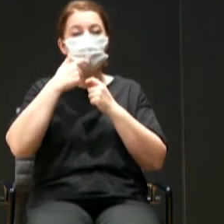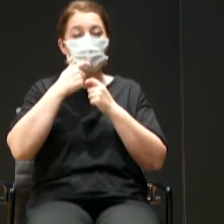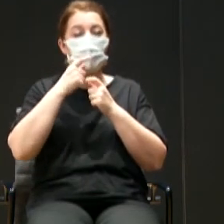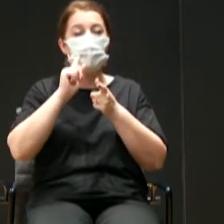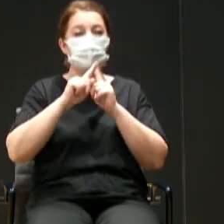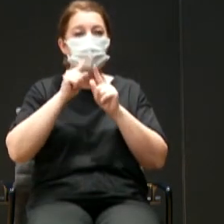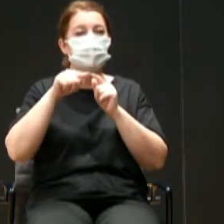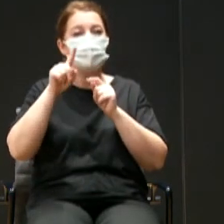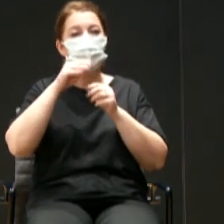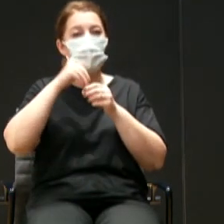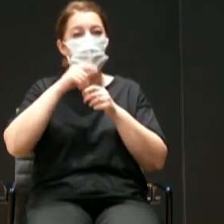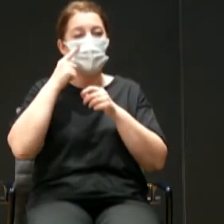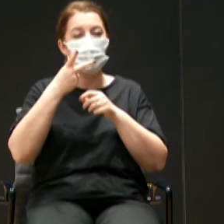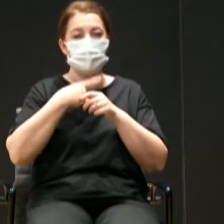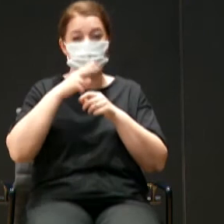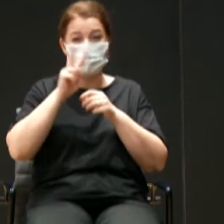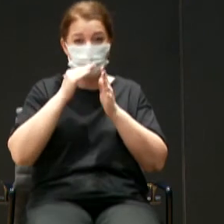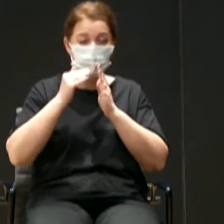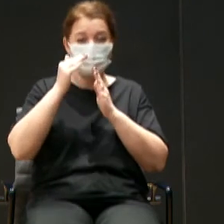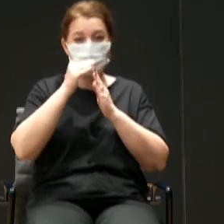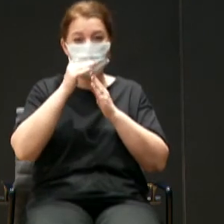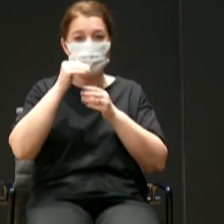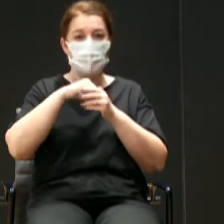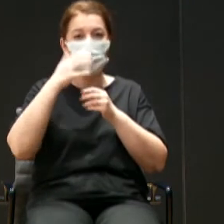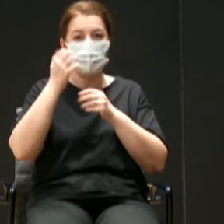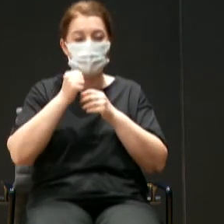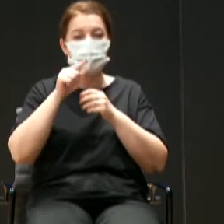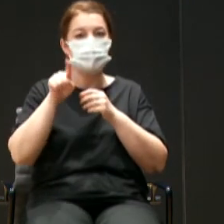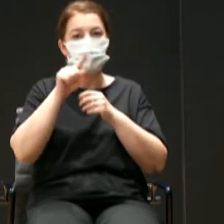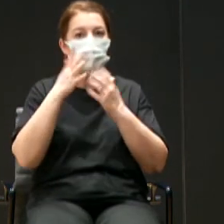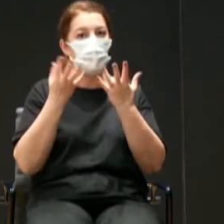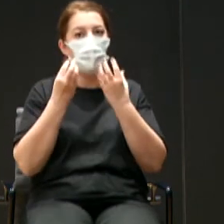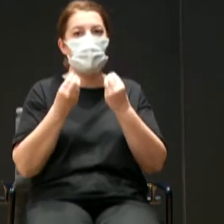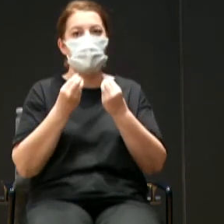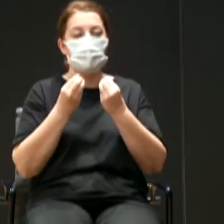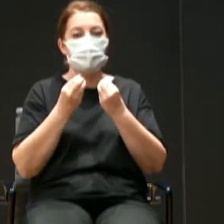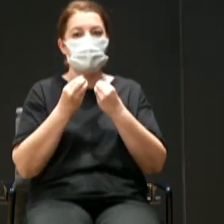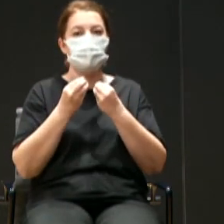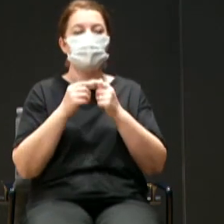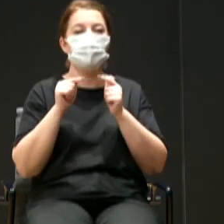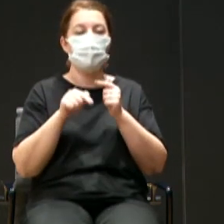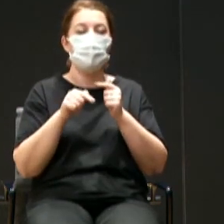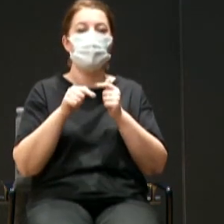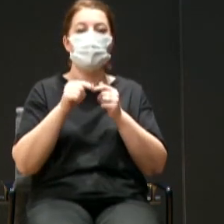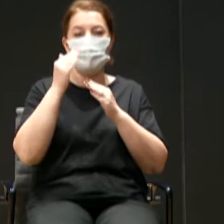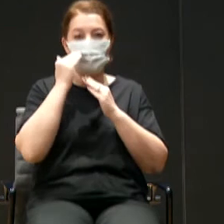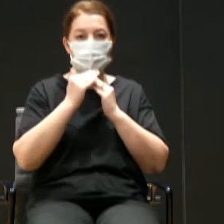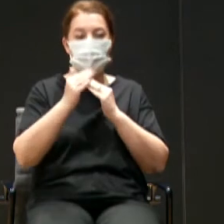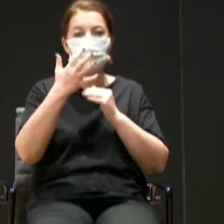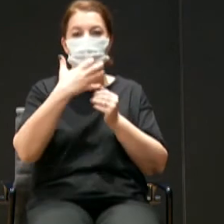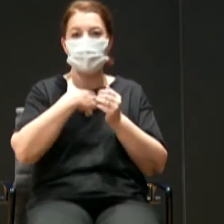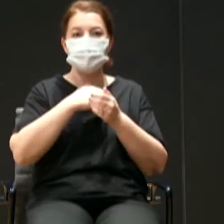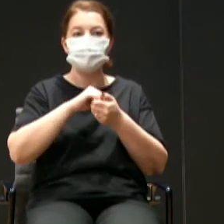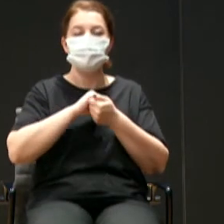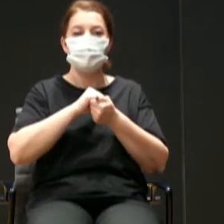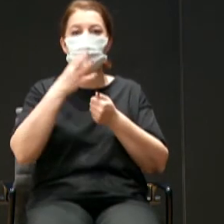sizin anketinizde bile biz 20'lerin üzerinde oy aldığımıza göre yine sizden iyiyiz. Ya arkadaş, bu millete kendinizi